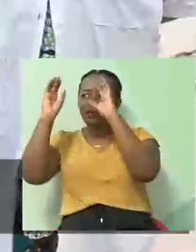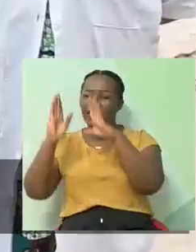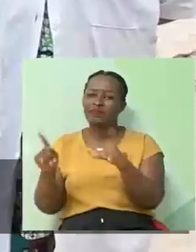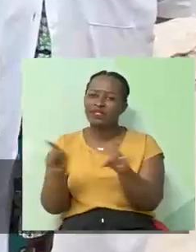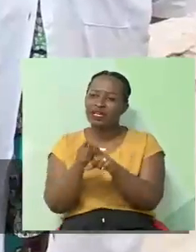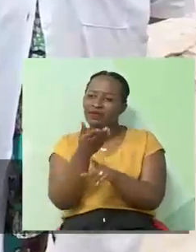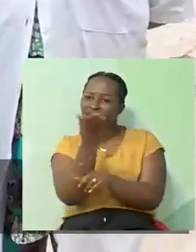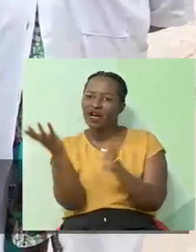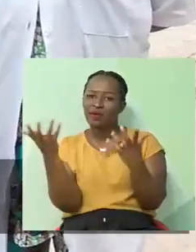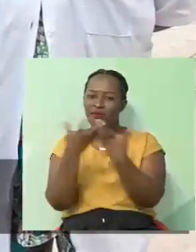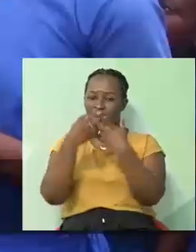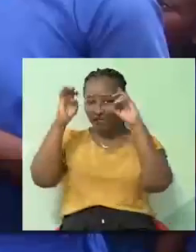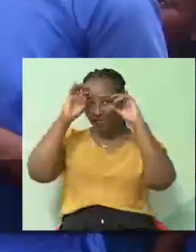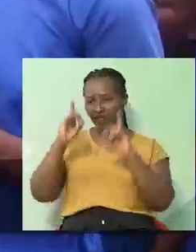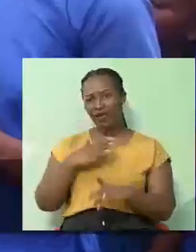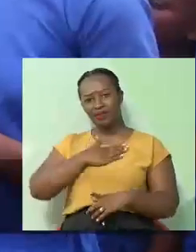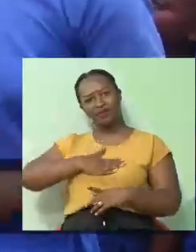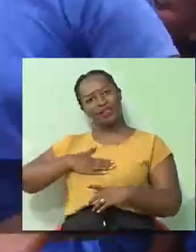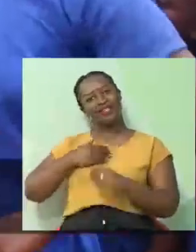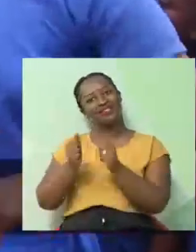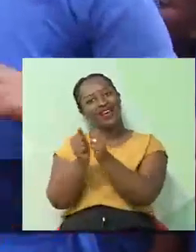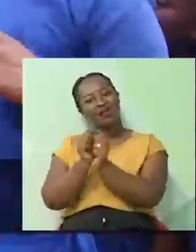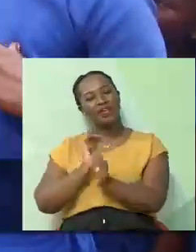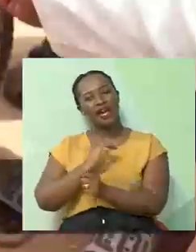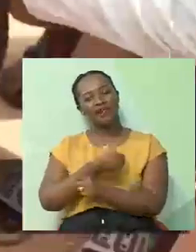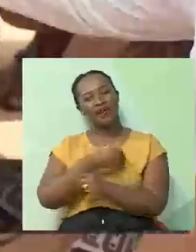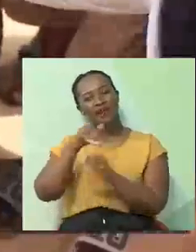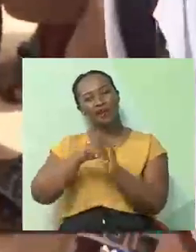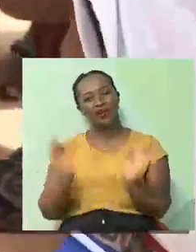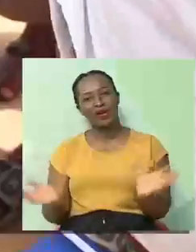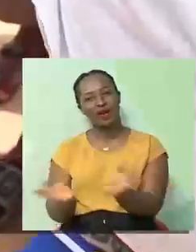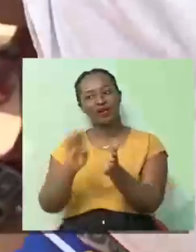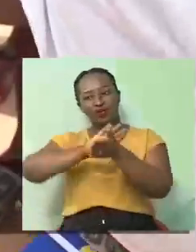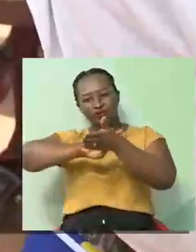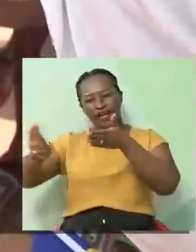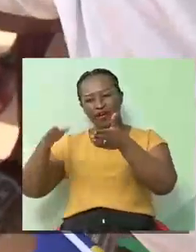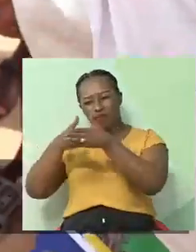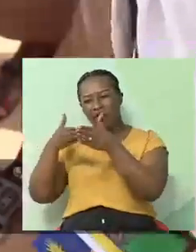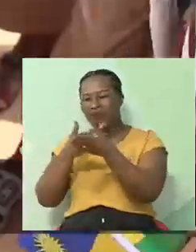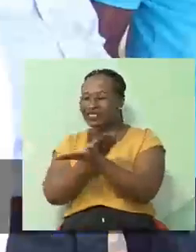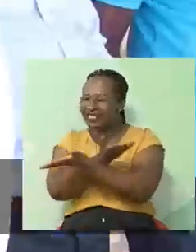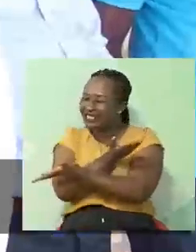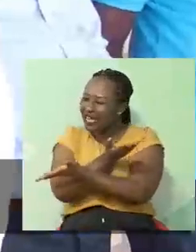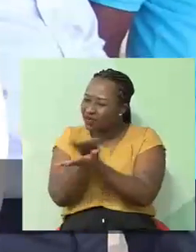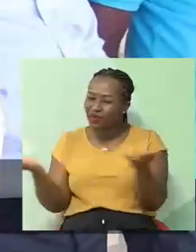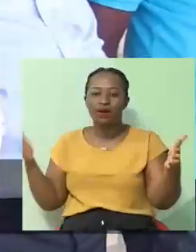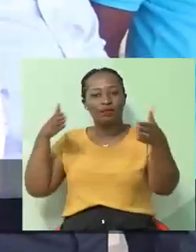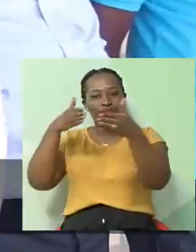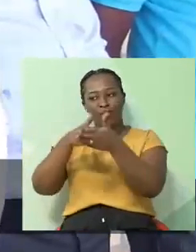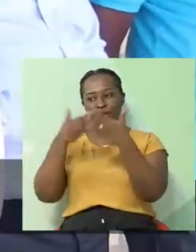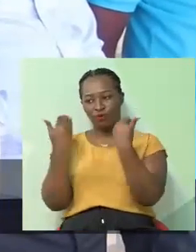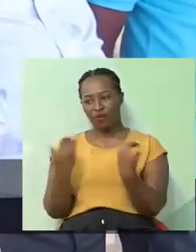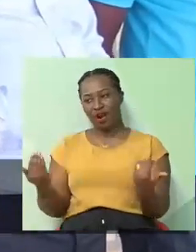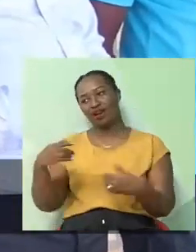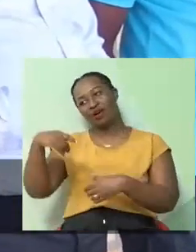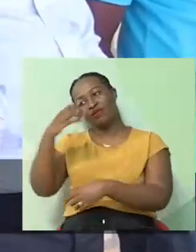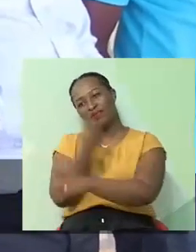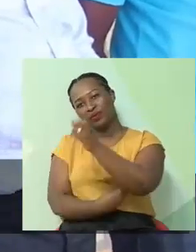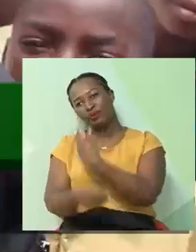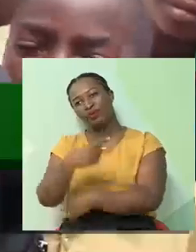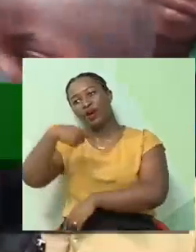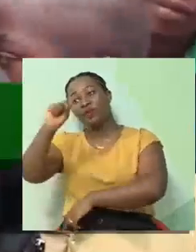barezi namwe mufite aho muhurira n'uburezi muzabane natwe muri ubu bukangurambaga bityo tuvane w'imbogamizi zarizo zose zizitira umwana ufite ubumuga